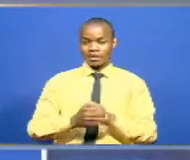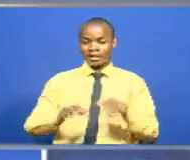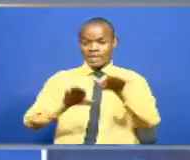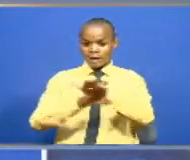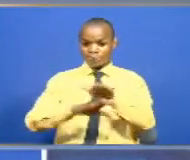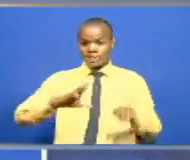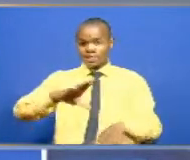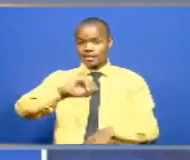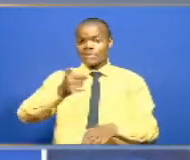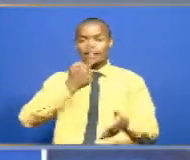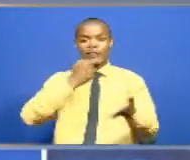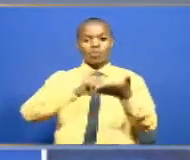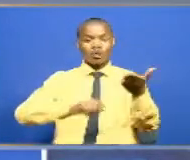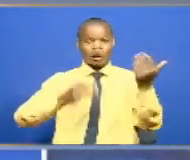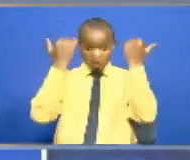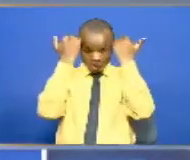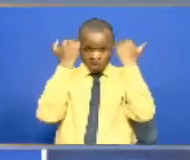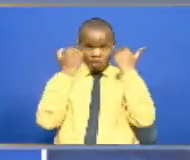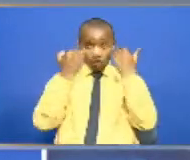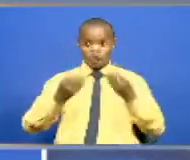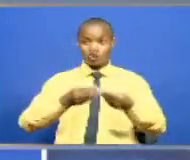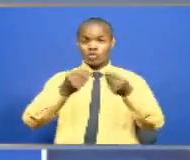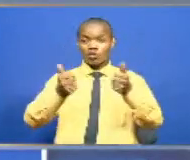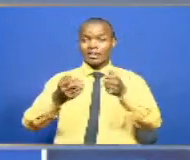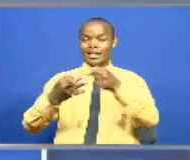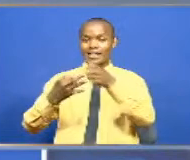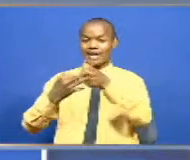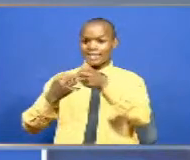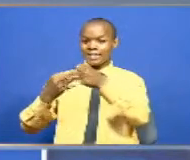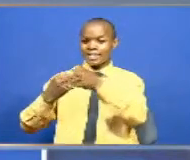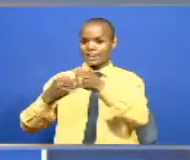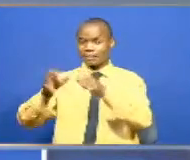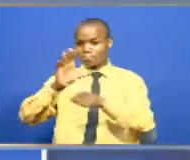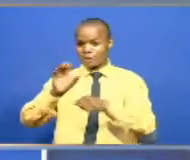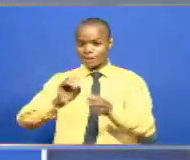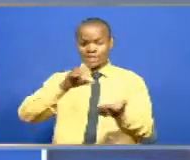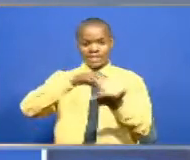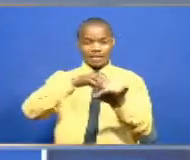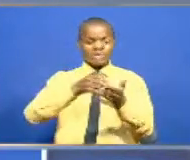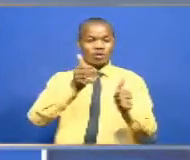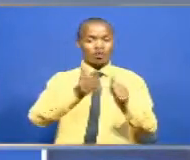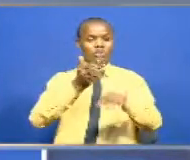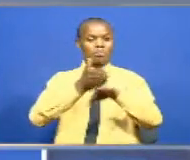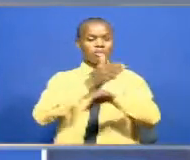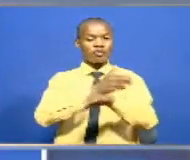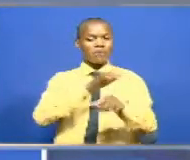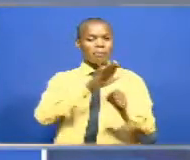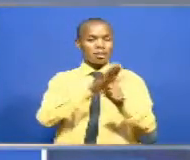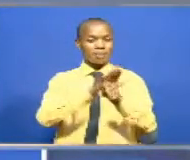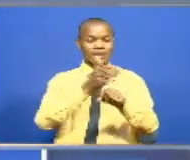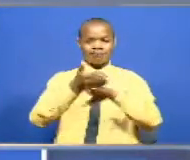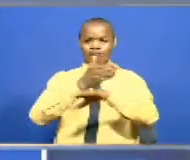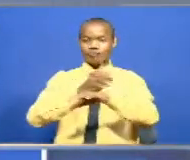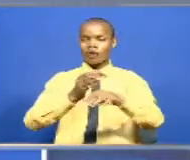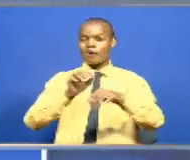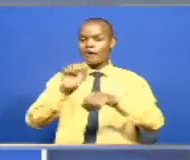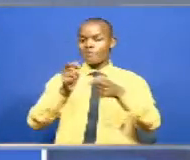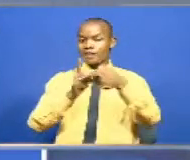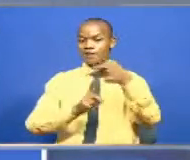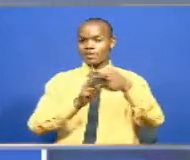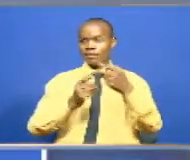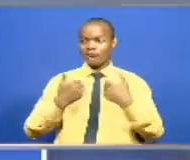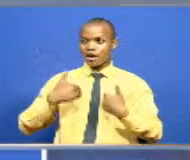imetatua 88% ya kesi zilizokuwa zimerundikana mahakamani kwa kipindi cha miaka mitano. Achola Simon